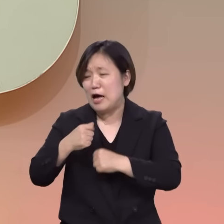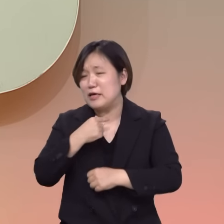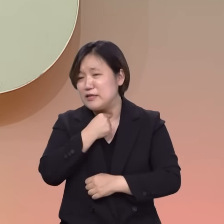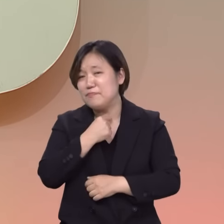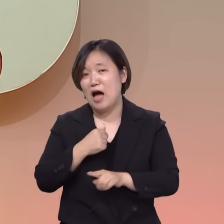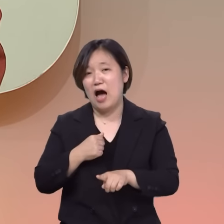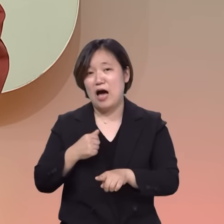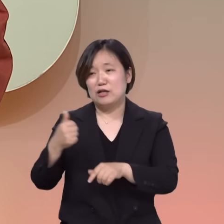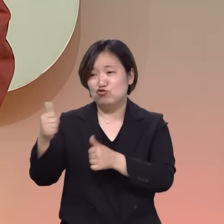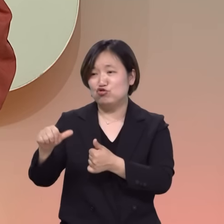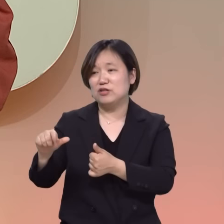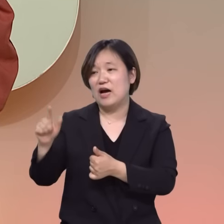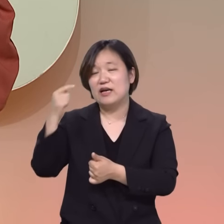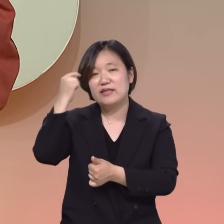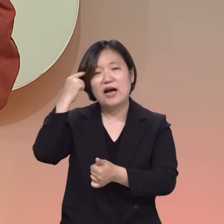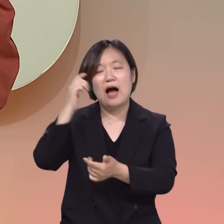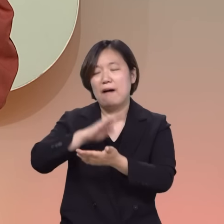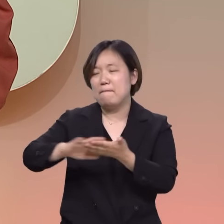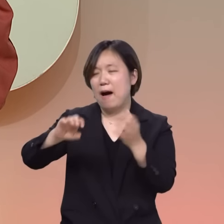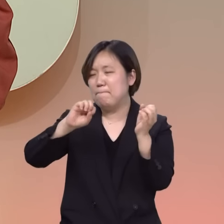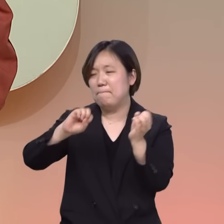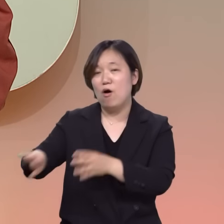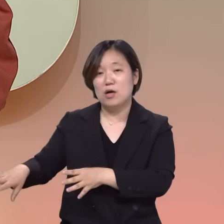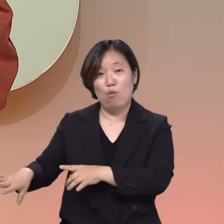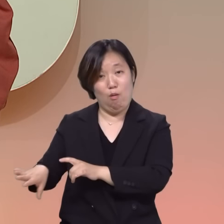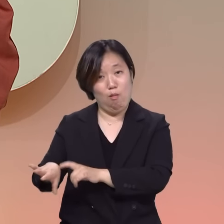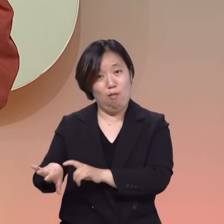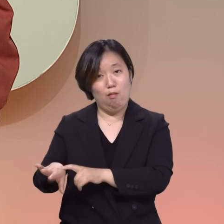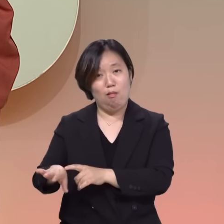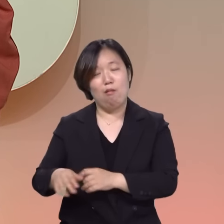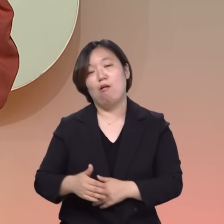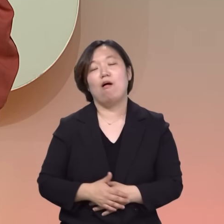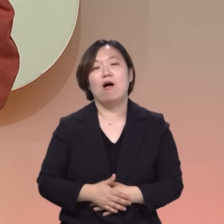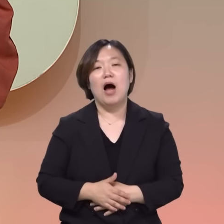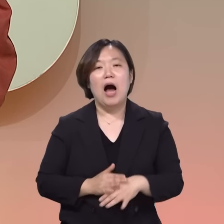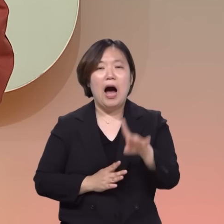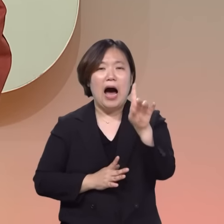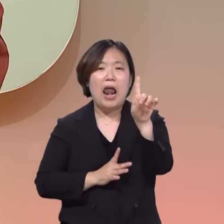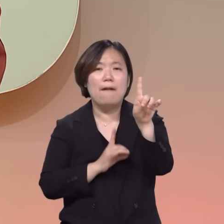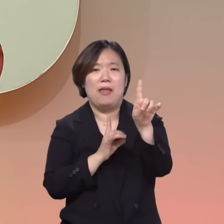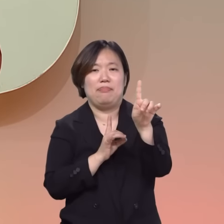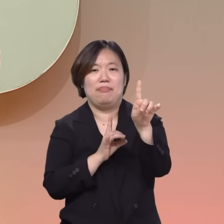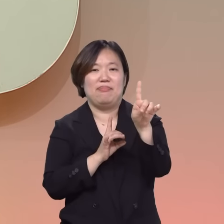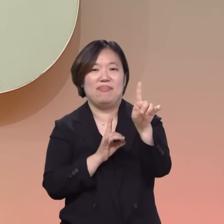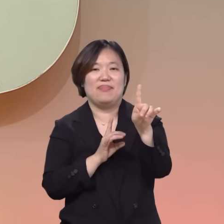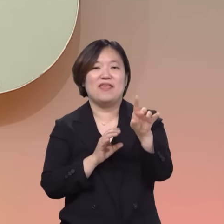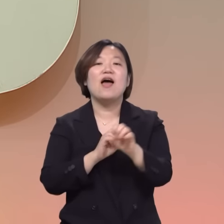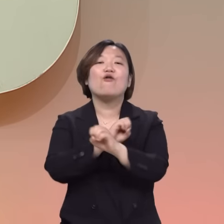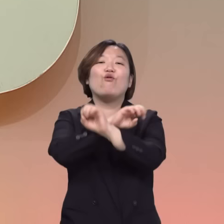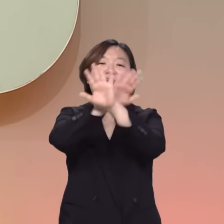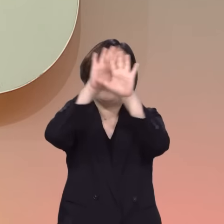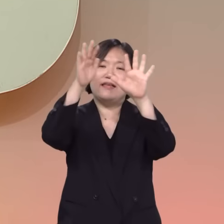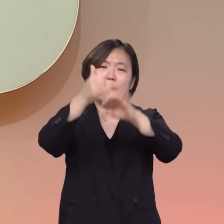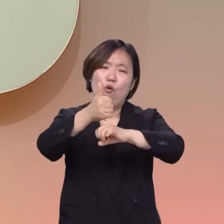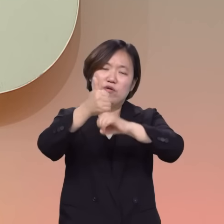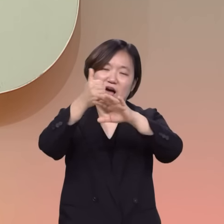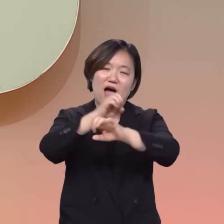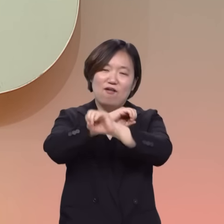또 태어나서 수행하면 된다라는 마음으로 오직 관세보살